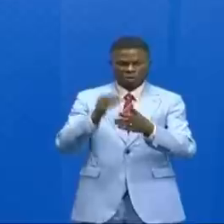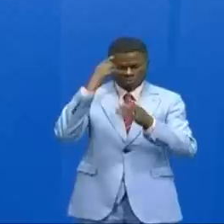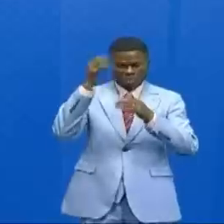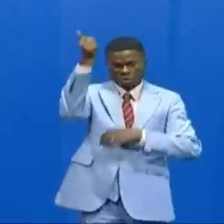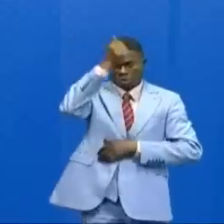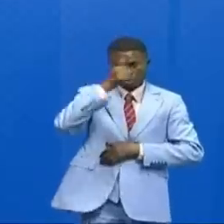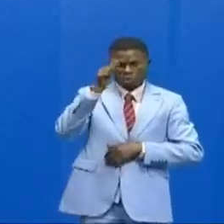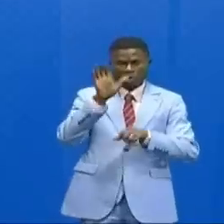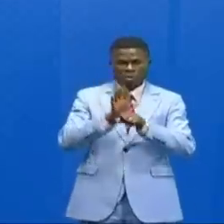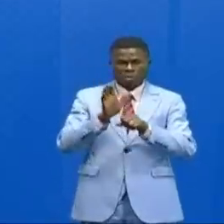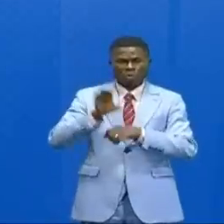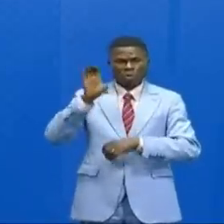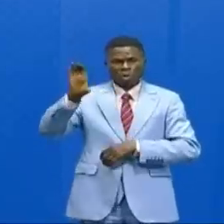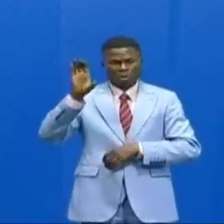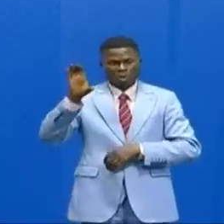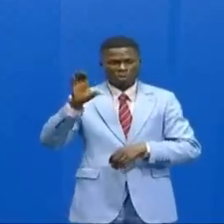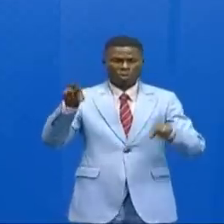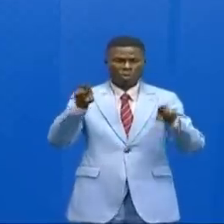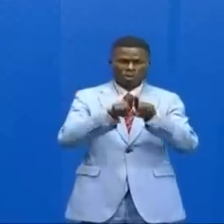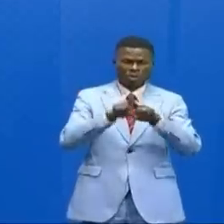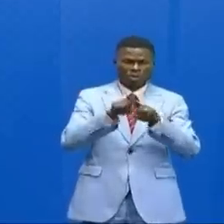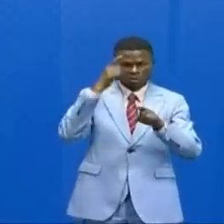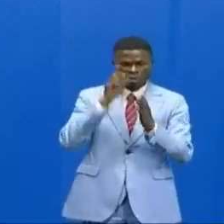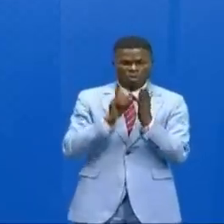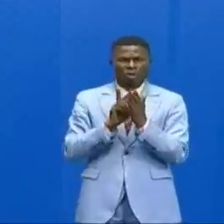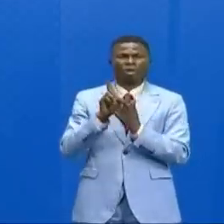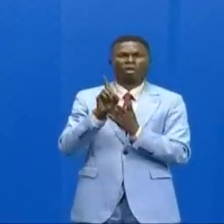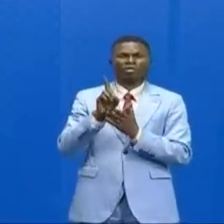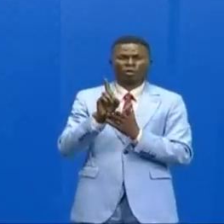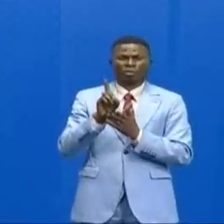et plusieurs banques multilatérales de développement.